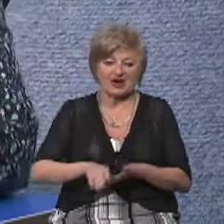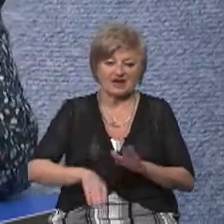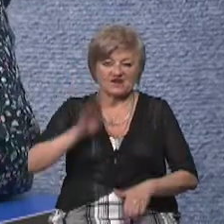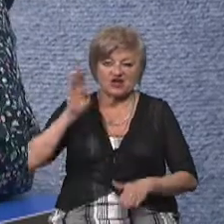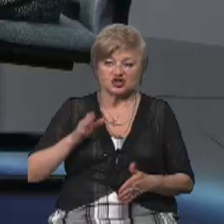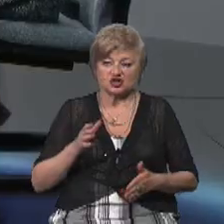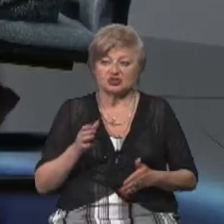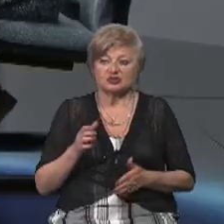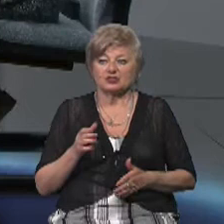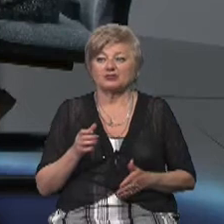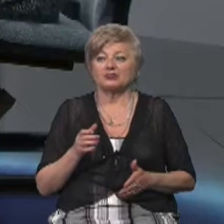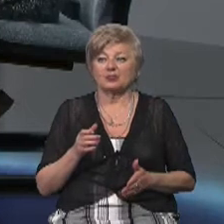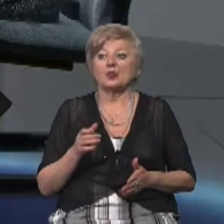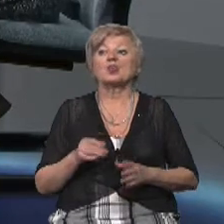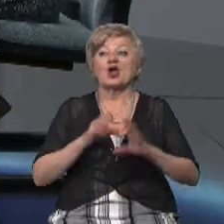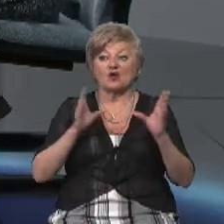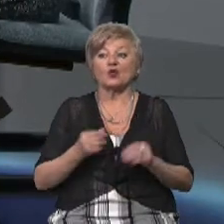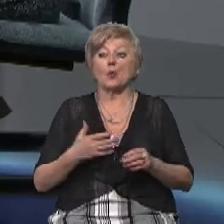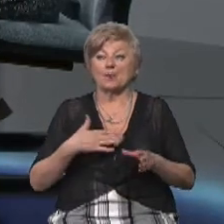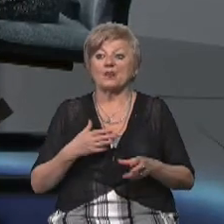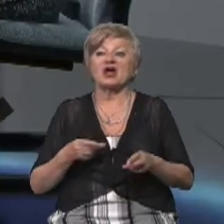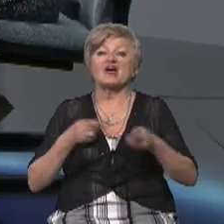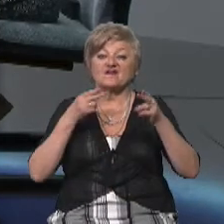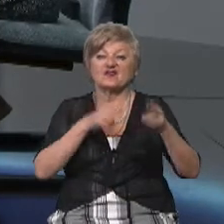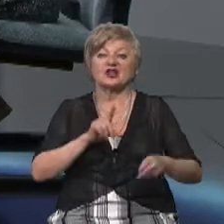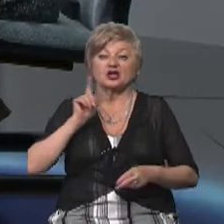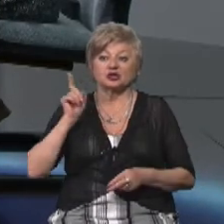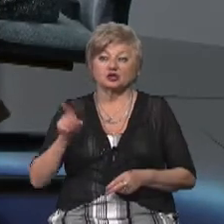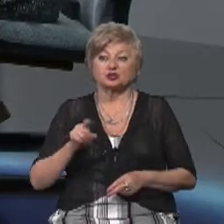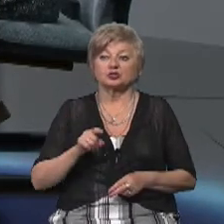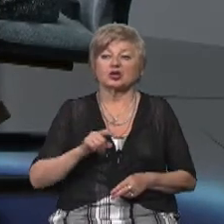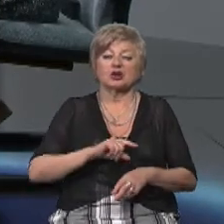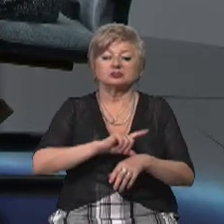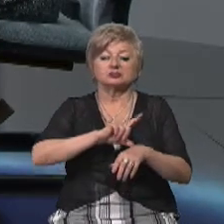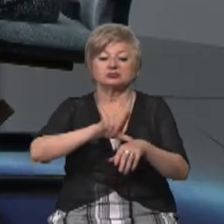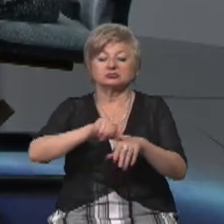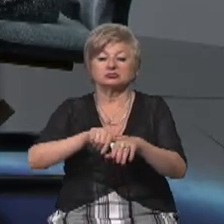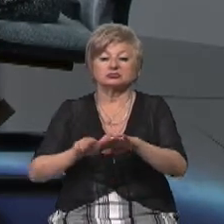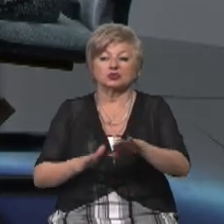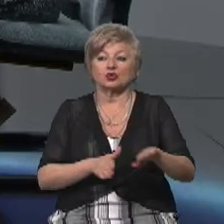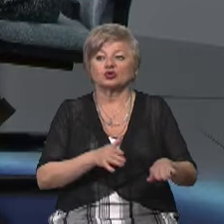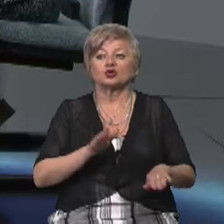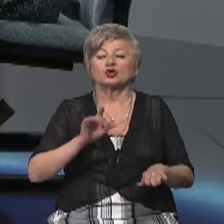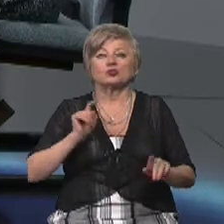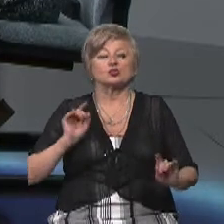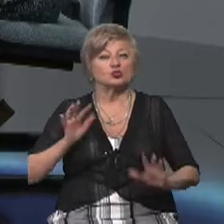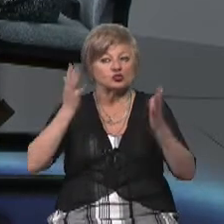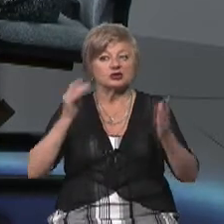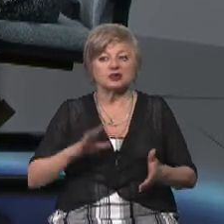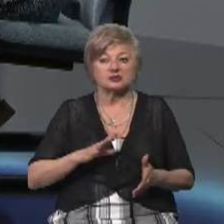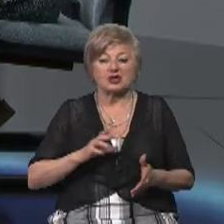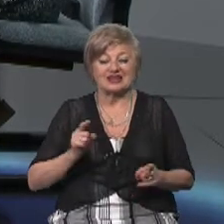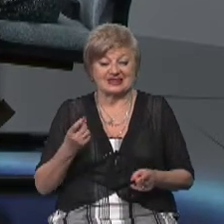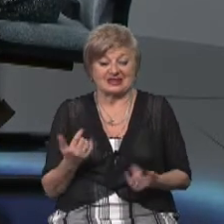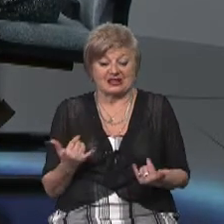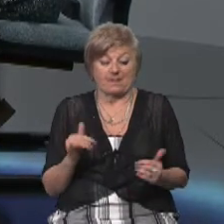це відчули? Чи як? В общем-то, ми виїхали туди спустя вже часи, після того, як це событие случилось, на